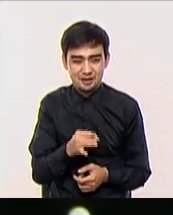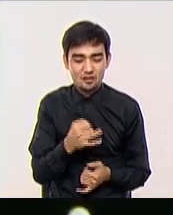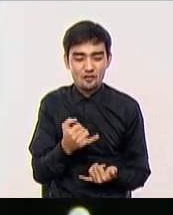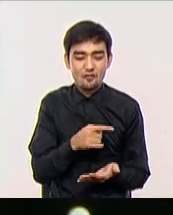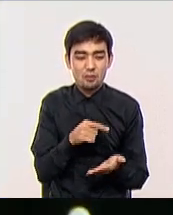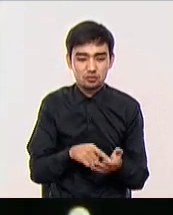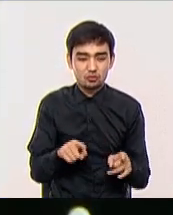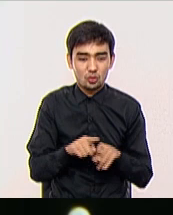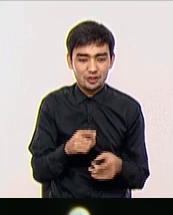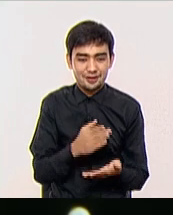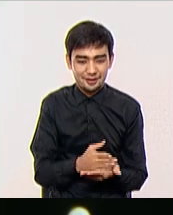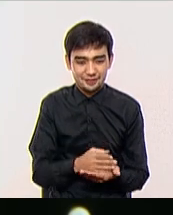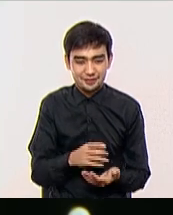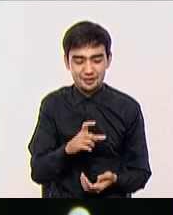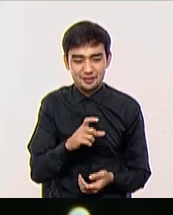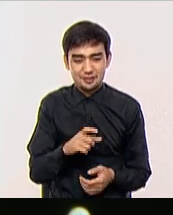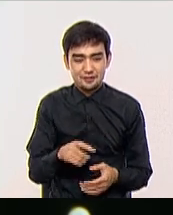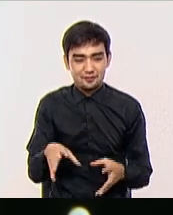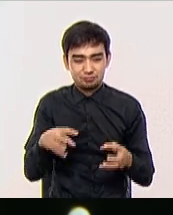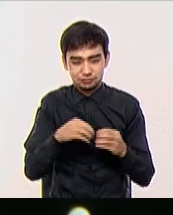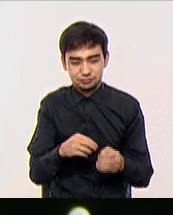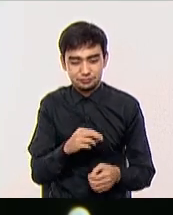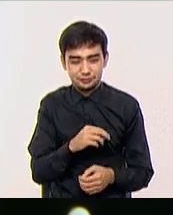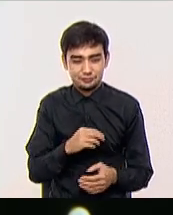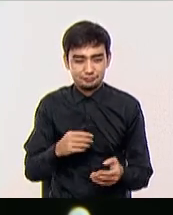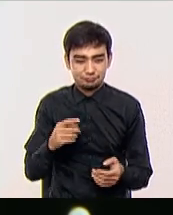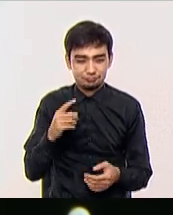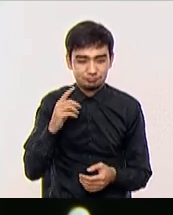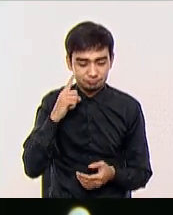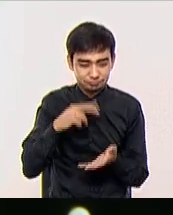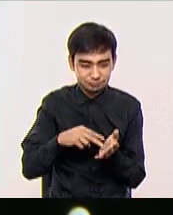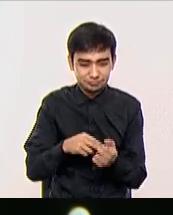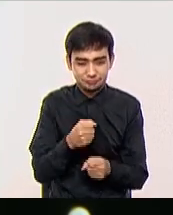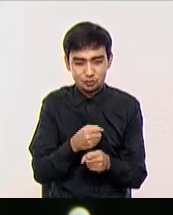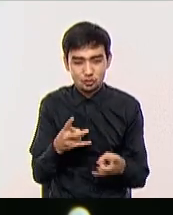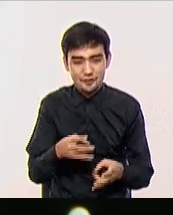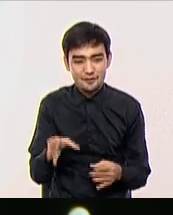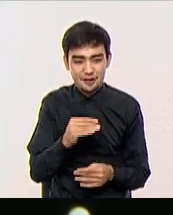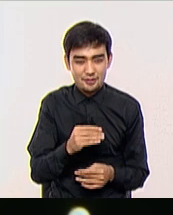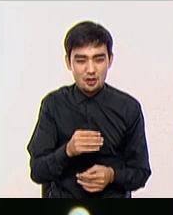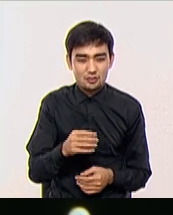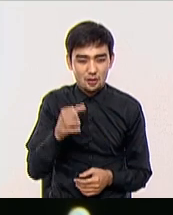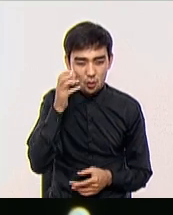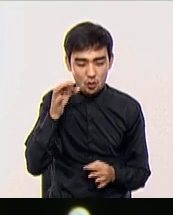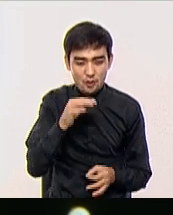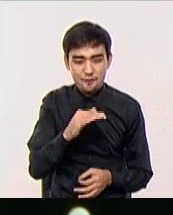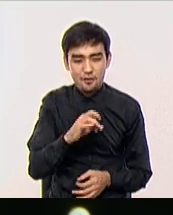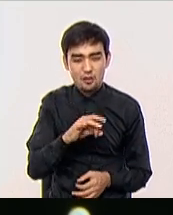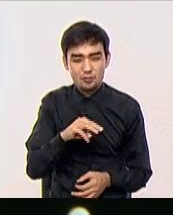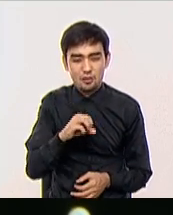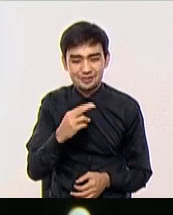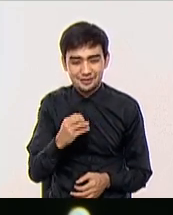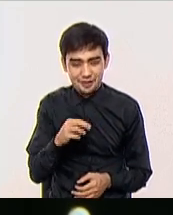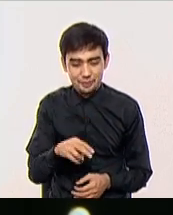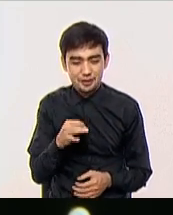вопросе тоже предлагается объединить усилия. Наш президент призвал коллег сотрудничать в области науки и фармацевтики, а также